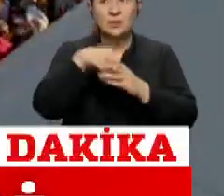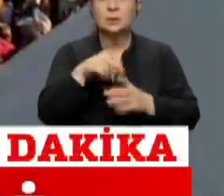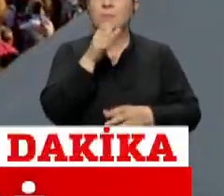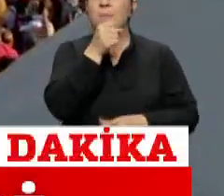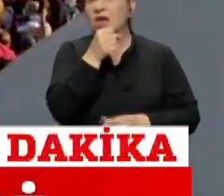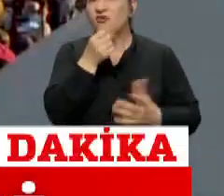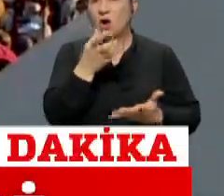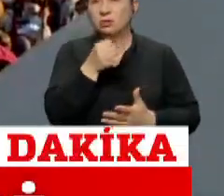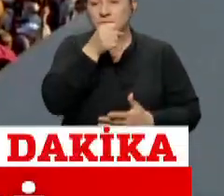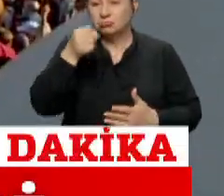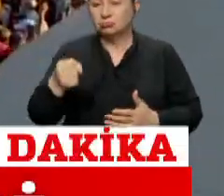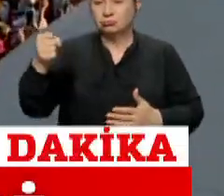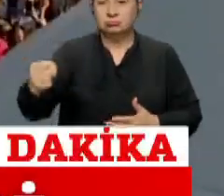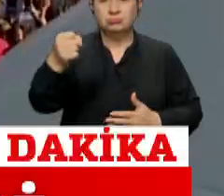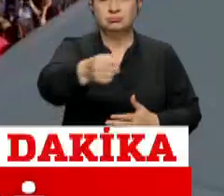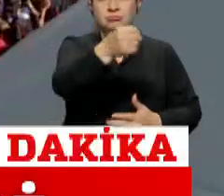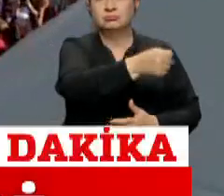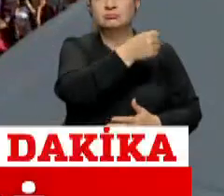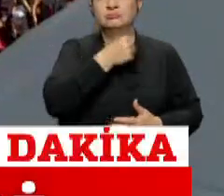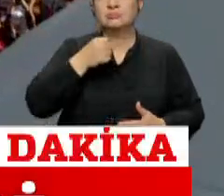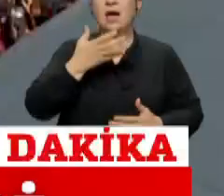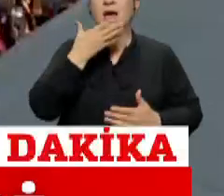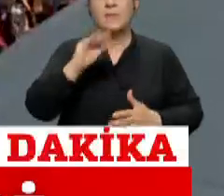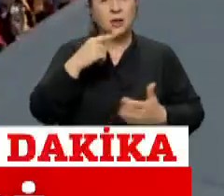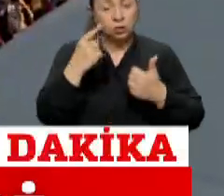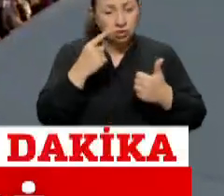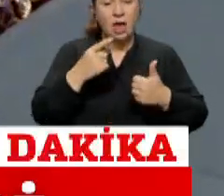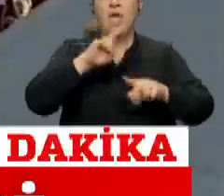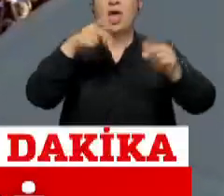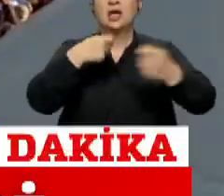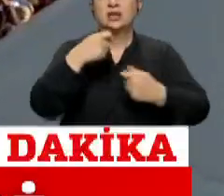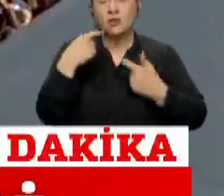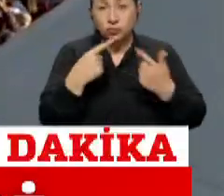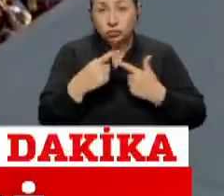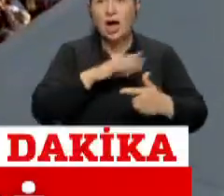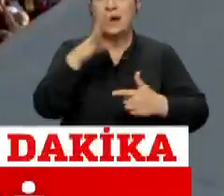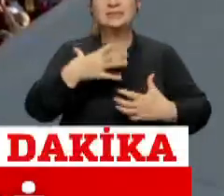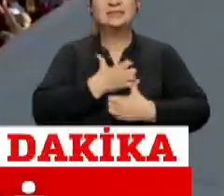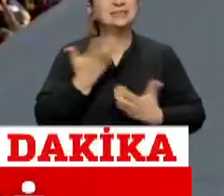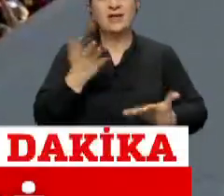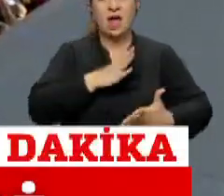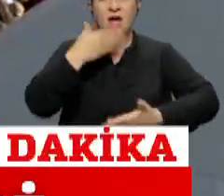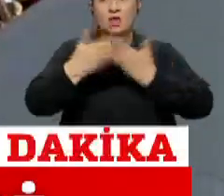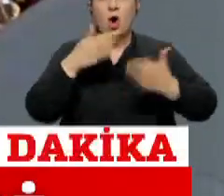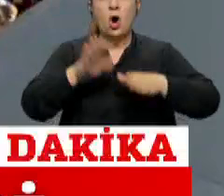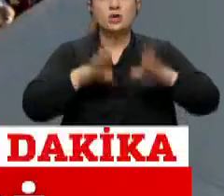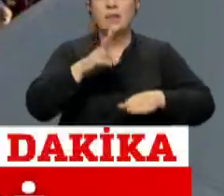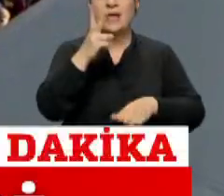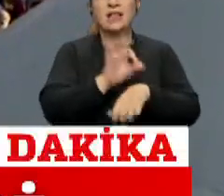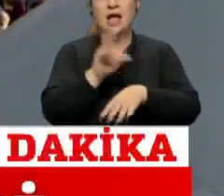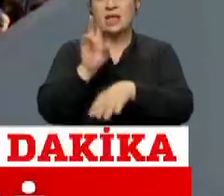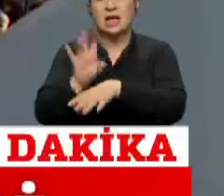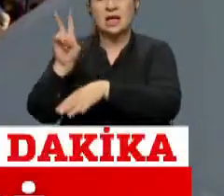mikrofon elden ele ulaştı burada. Emekli konuştu, esnaf konuştu, herkes derdini anlattı. Ortalama ikişer